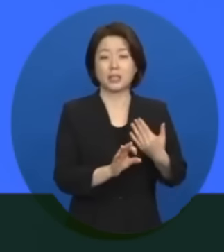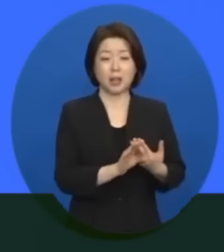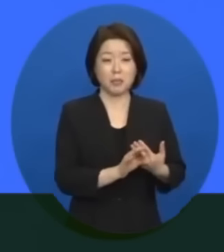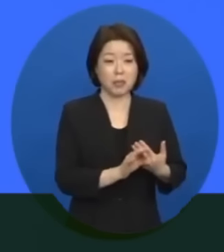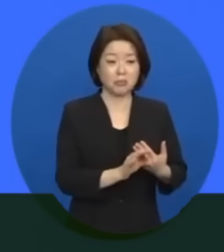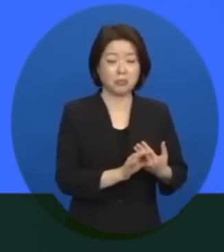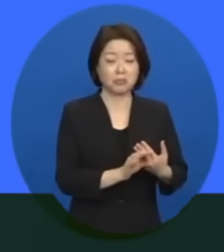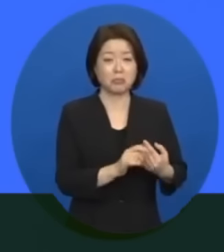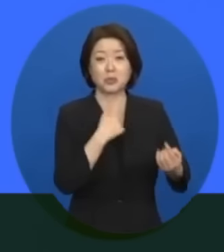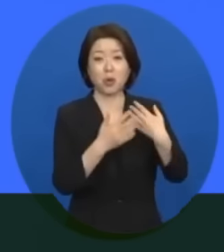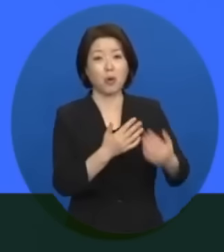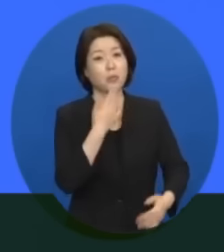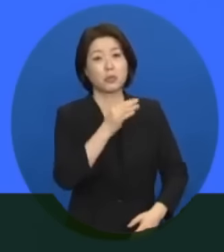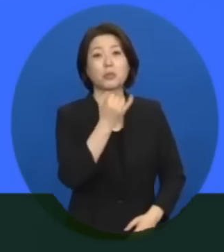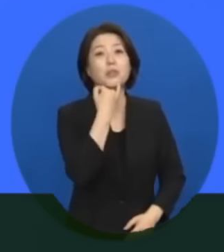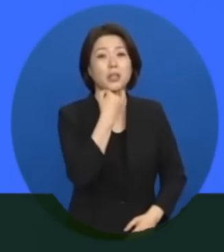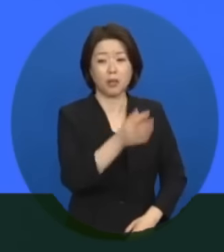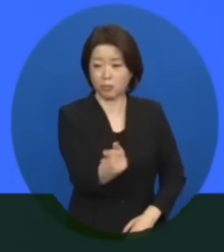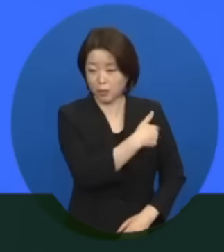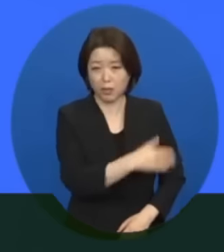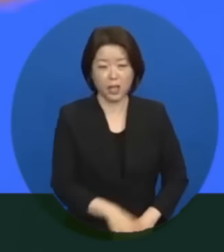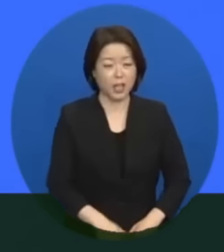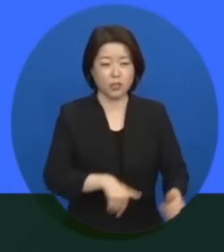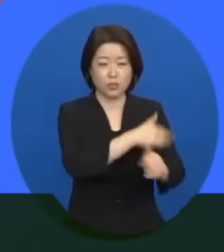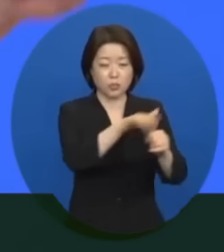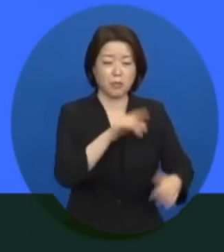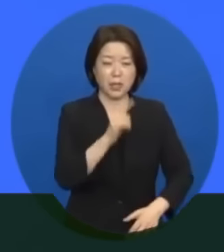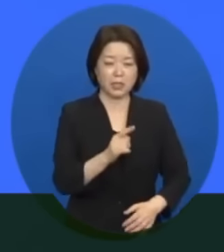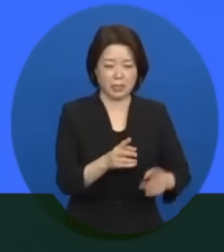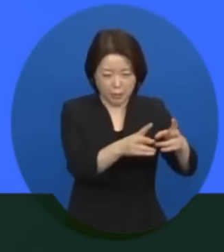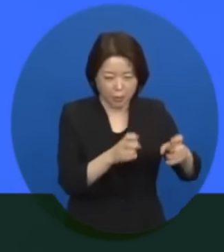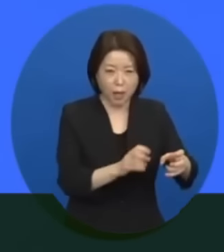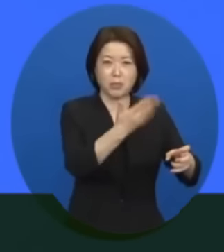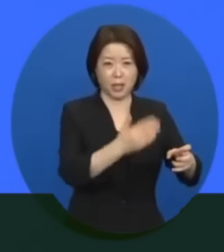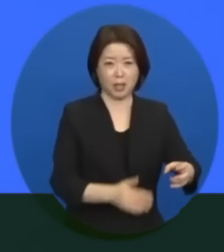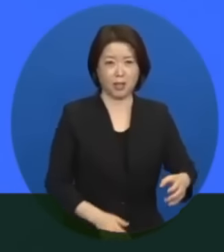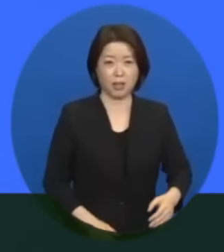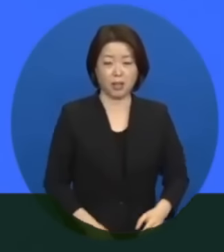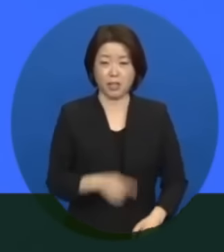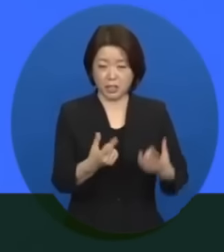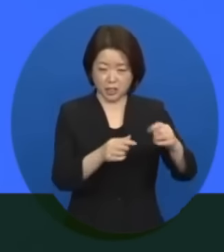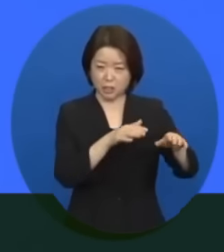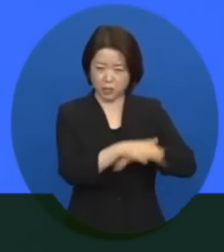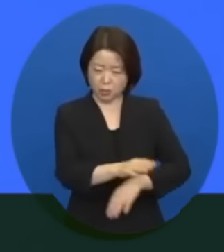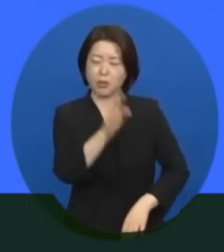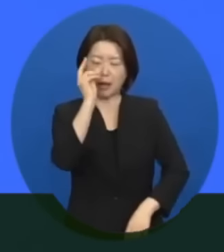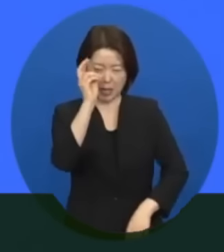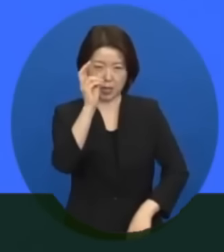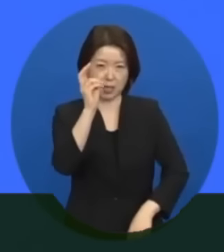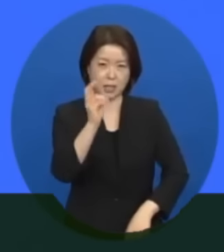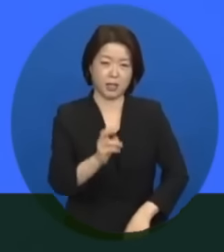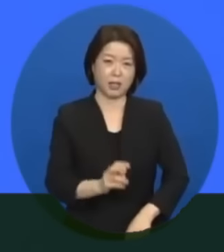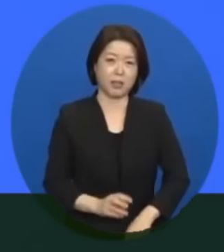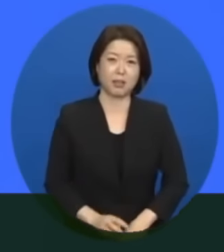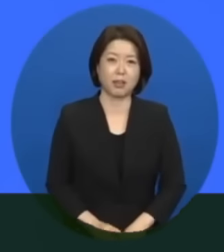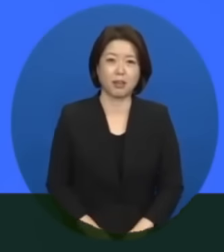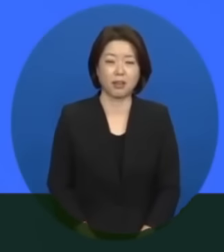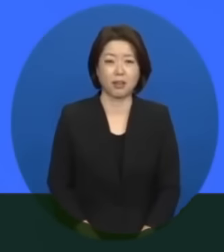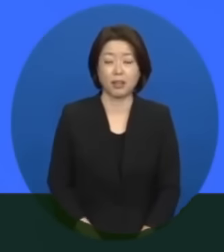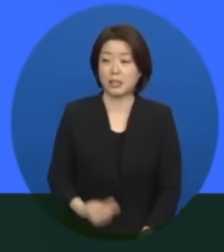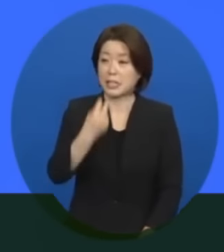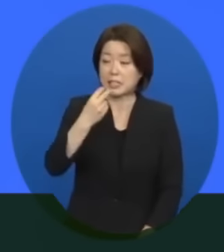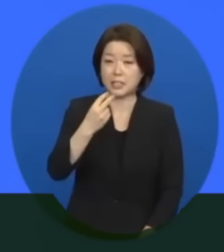믿지 않았더라면 주변에 사는 대로 야 그냥 싹 지워버려 야 다시면 이런 식으로 그냥 했을 텐데